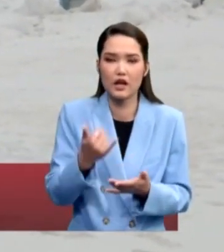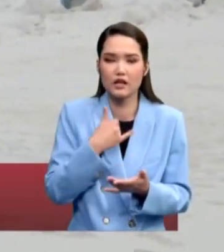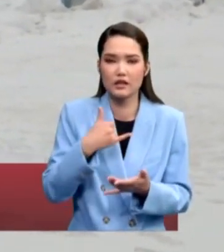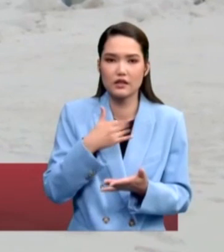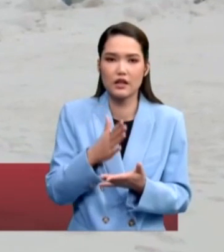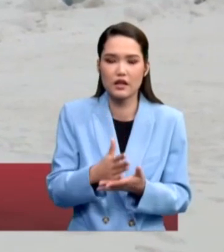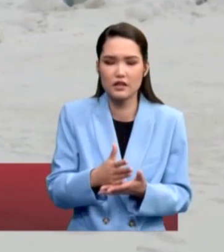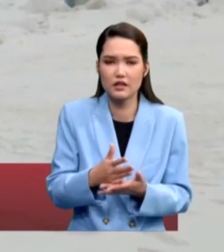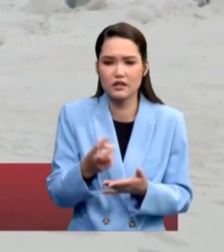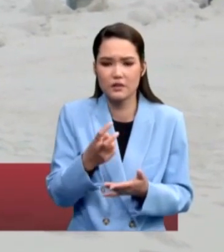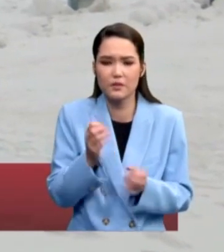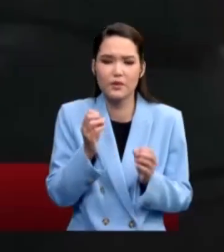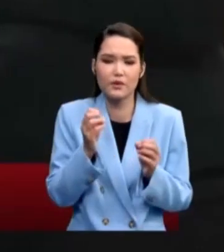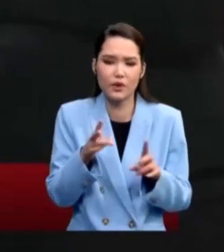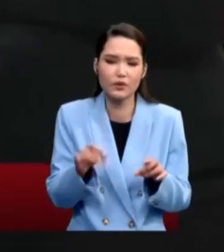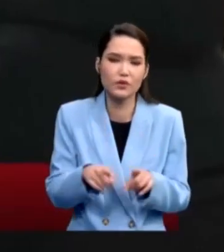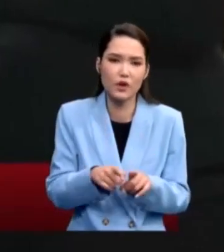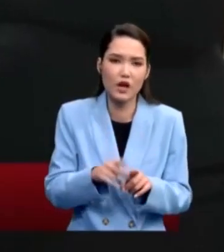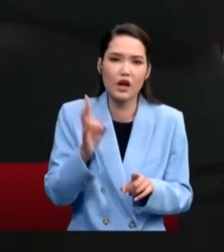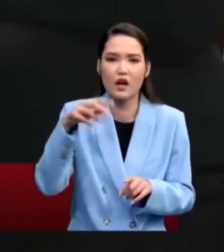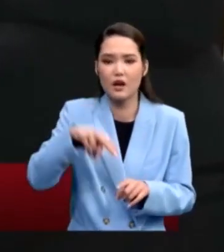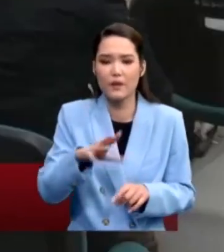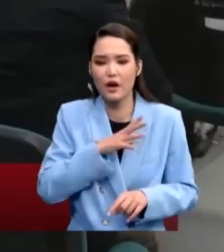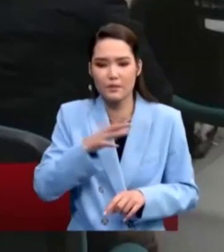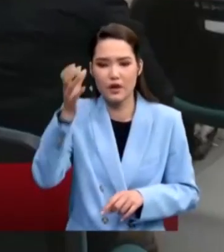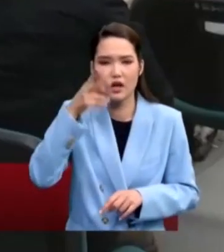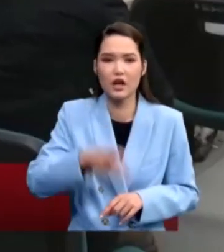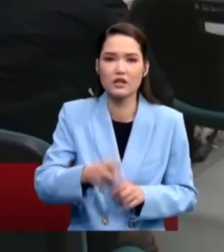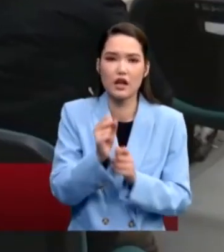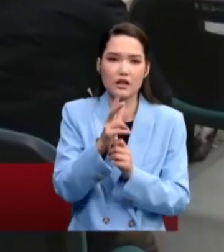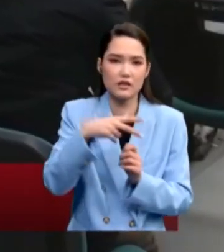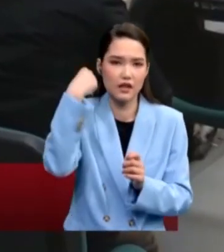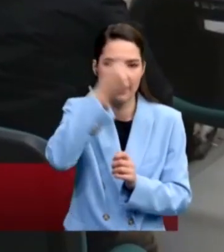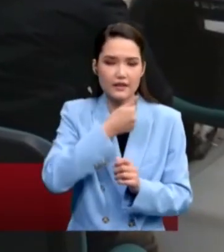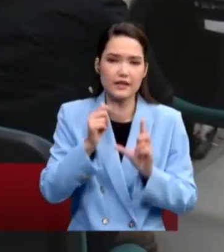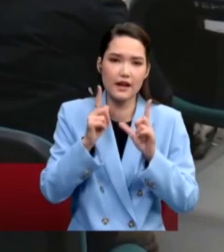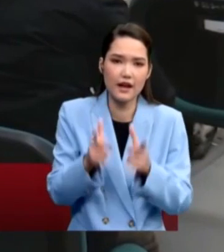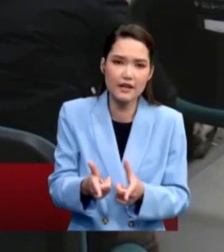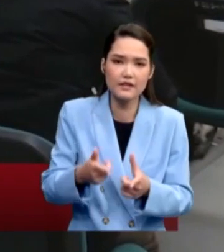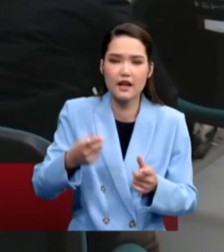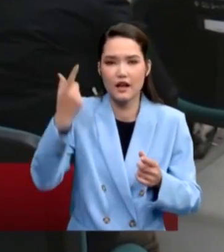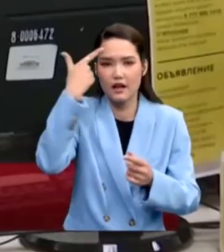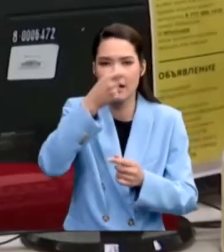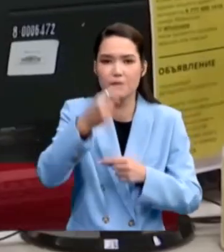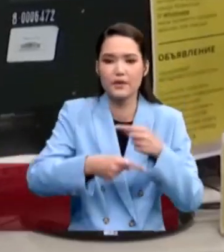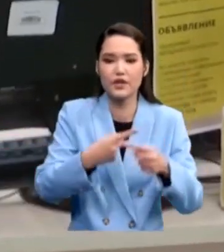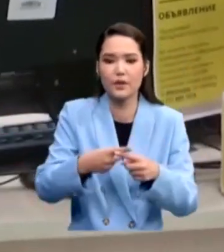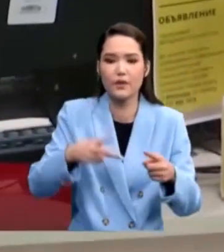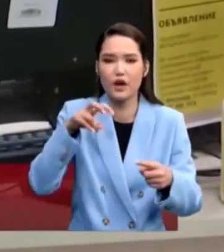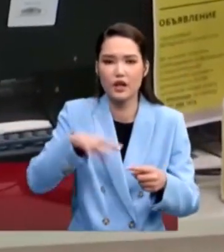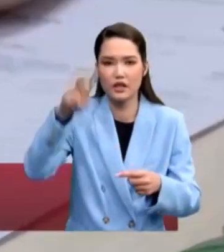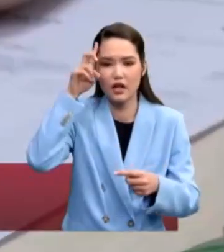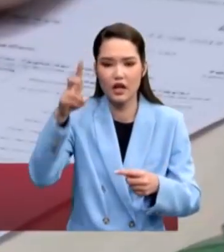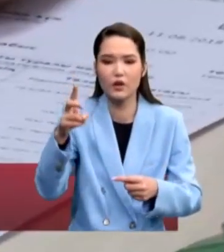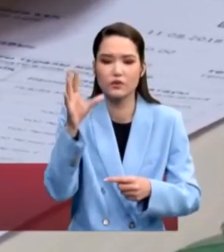и с медициной, в принципе, тоже. ЕНПФ был образован в 2013 году. Согласно открытым источникам, уже через пару лет государство